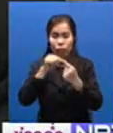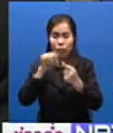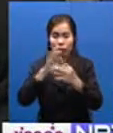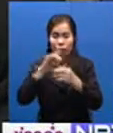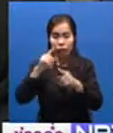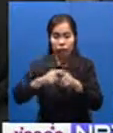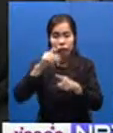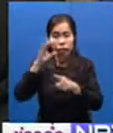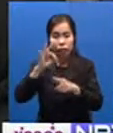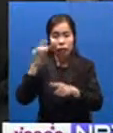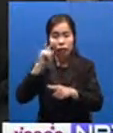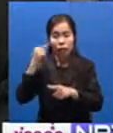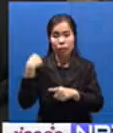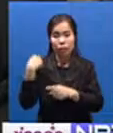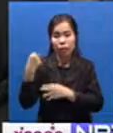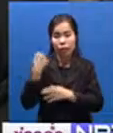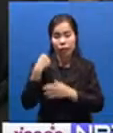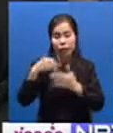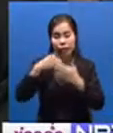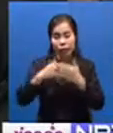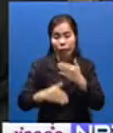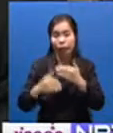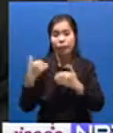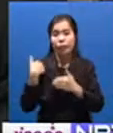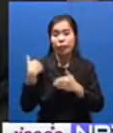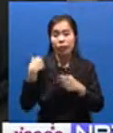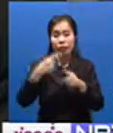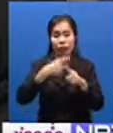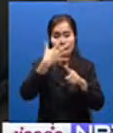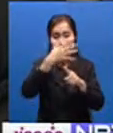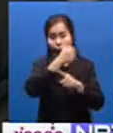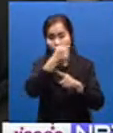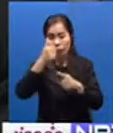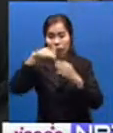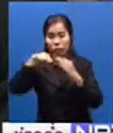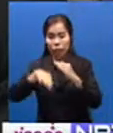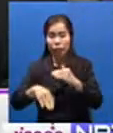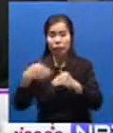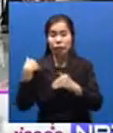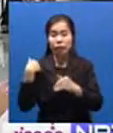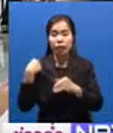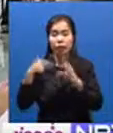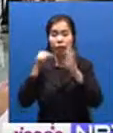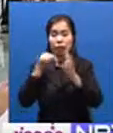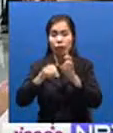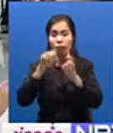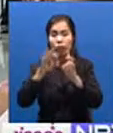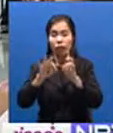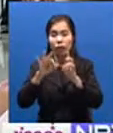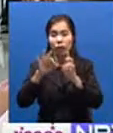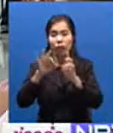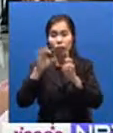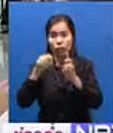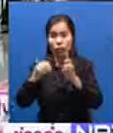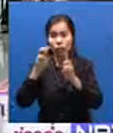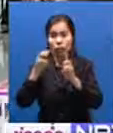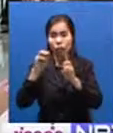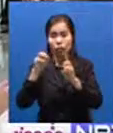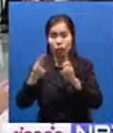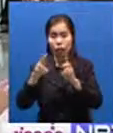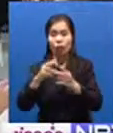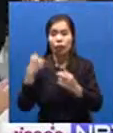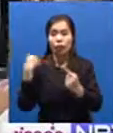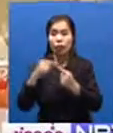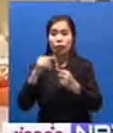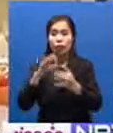กันยายนปรับตัวลดลงครั้งแรกในรอบ 5เดือนอยู่ที่ระดับ 79.2จากระดับ 80.1ในเดือนสิงหาคม